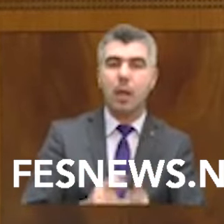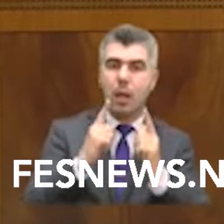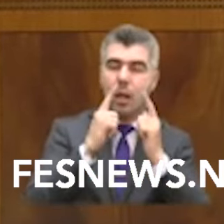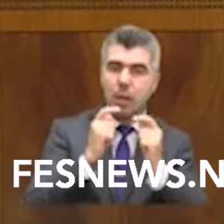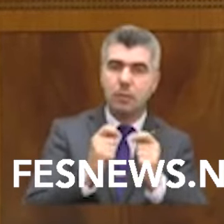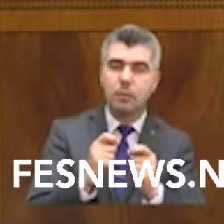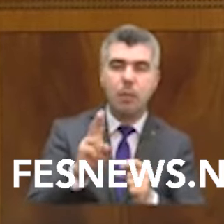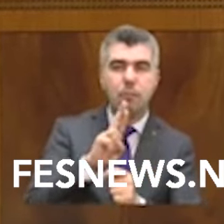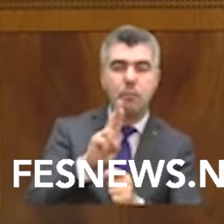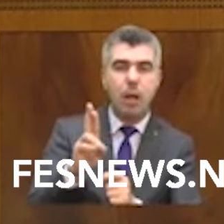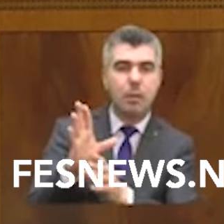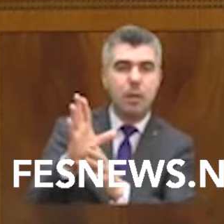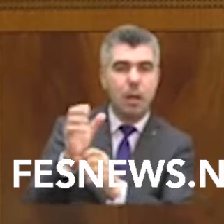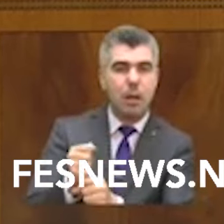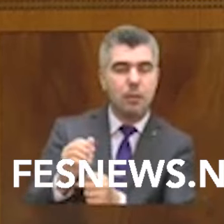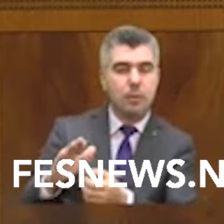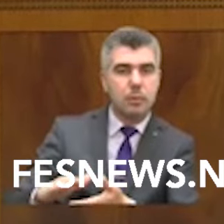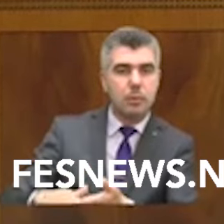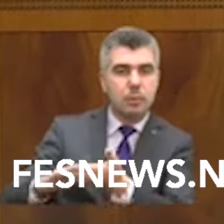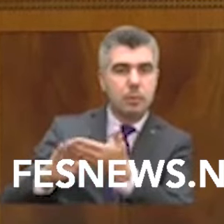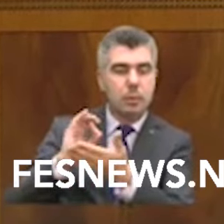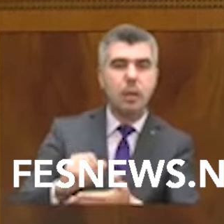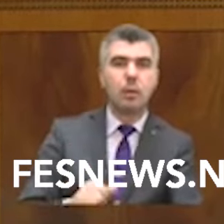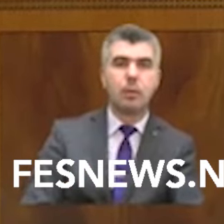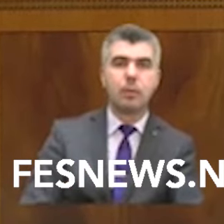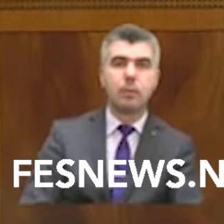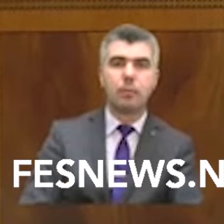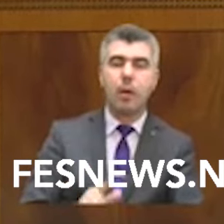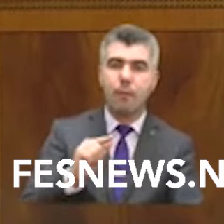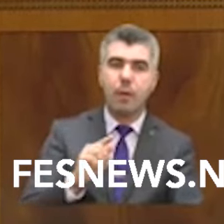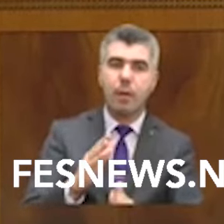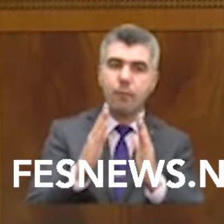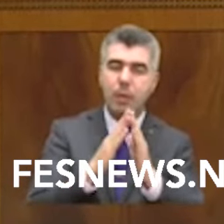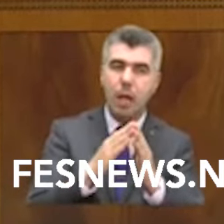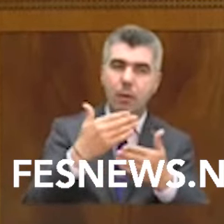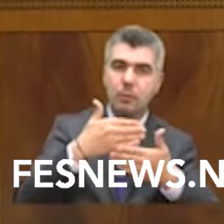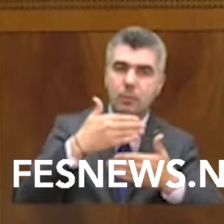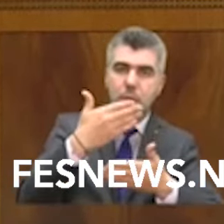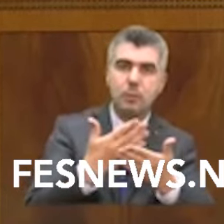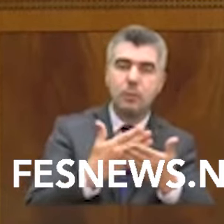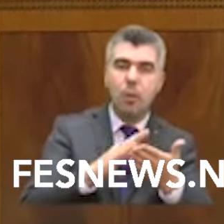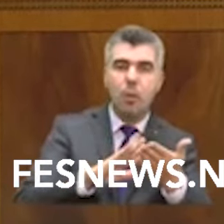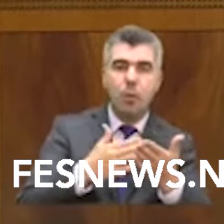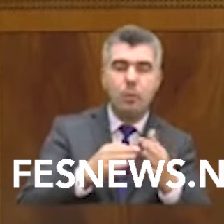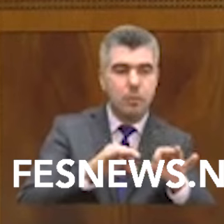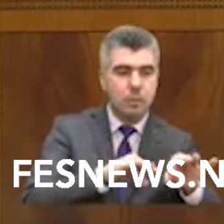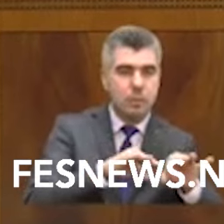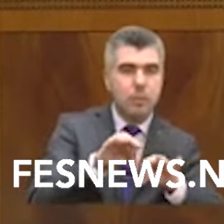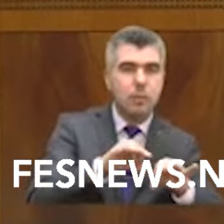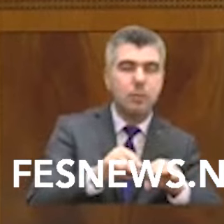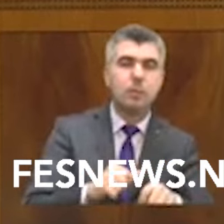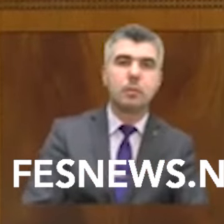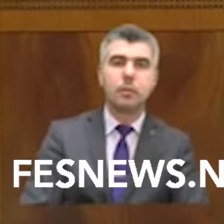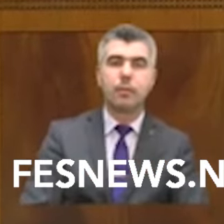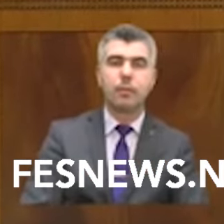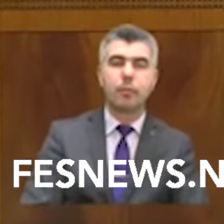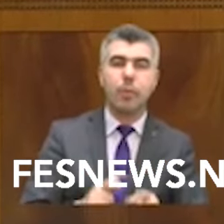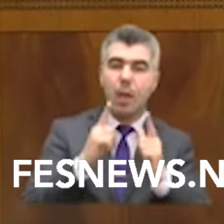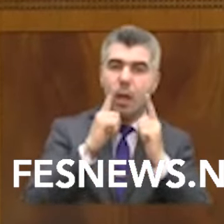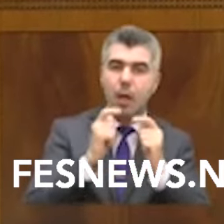المتبصره لجلاله الملك محمد السادس نصره الله في قطاع السكنه والتعمير واعداد الترابي، رؤيه كتدمج